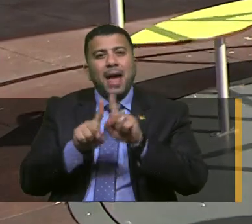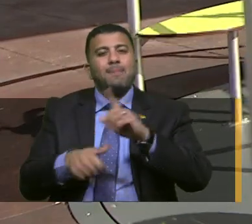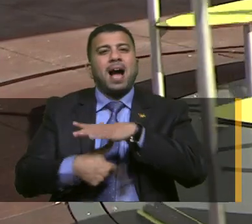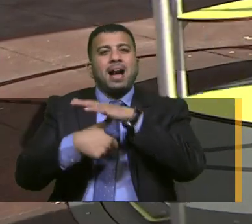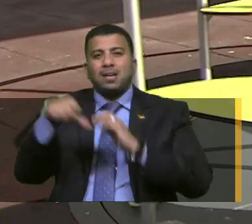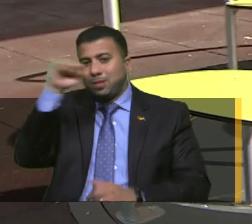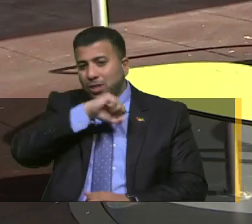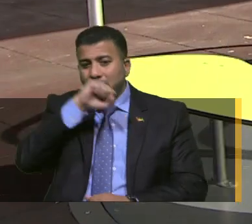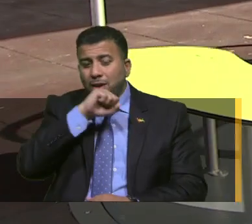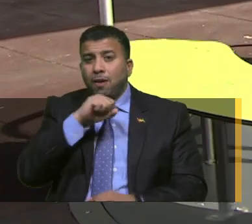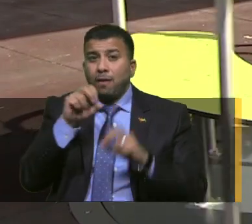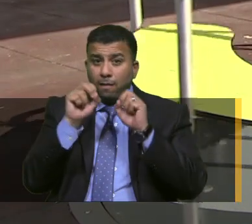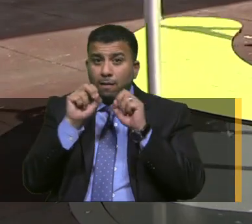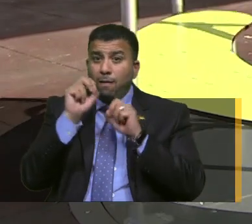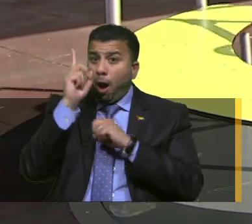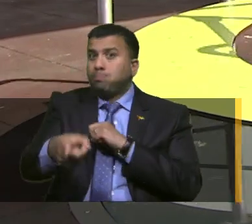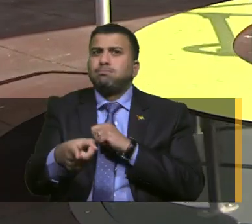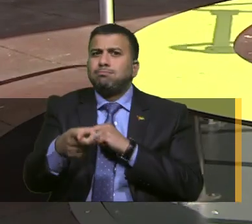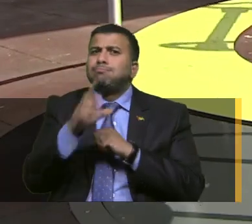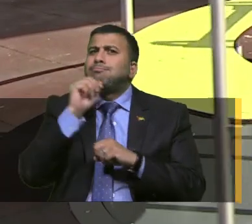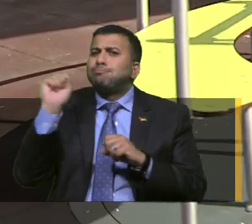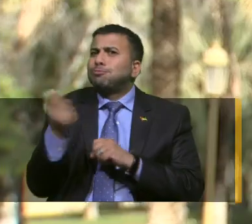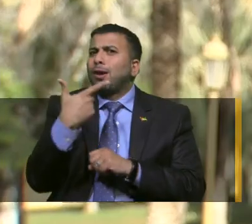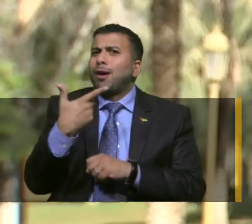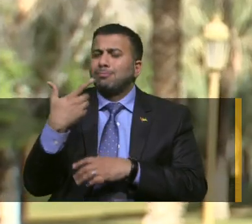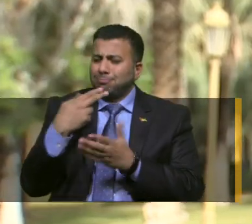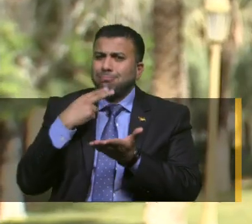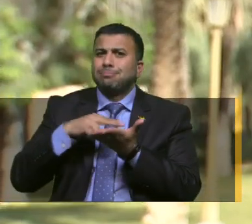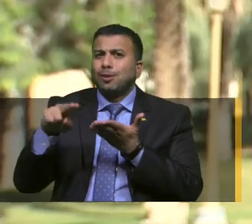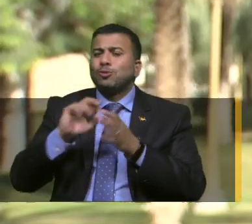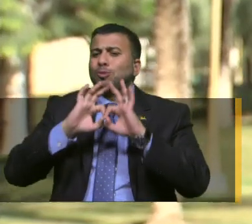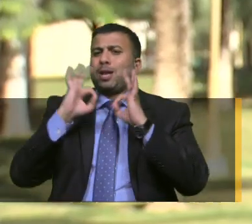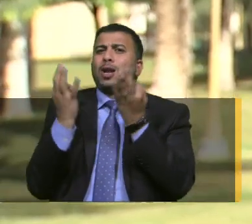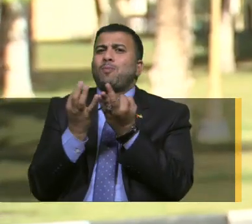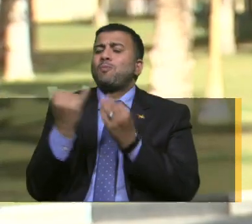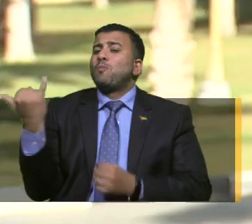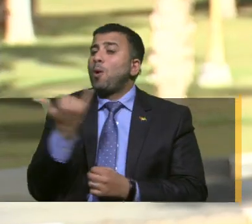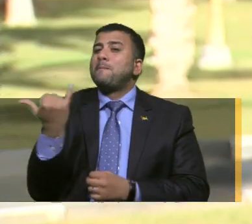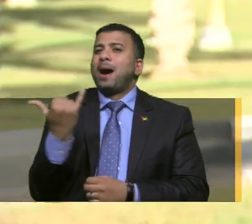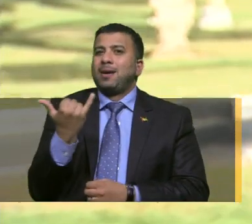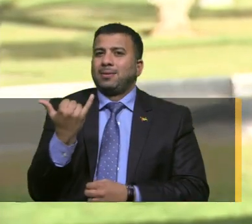نائب حاكم الشارقة، فوجه بتنفيذه نظرا لرسالته المجتمعية المهمة.